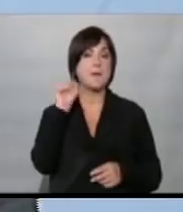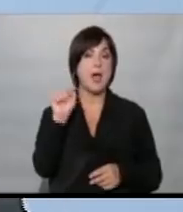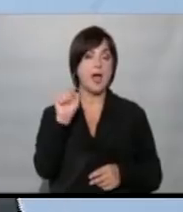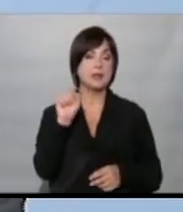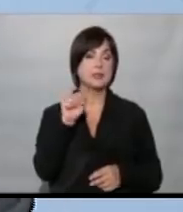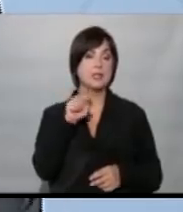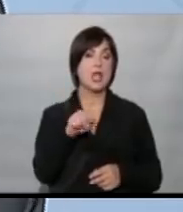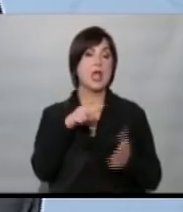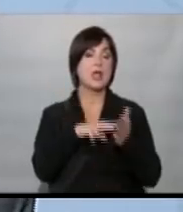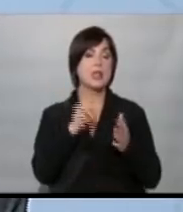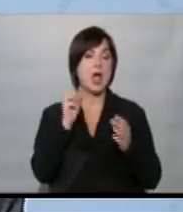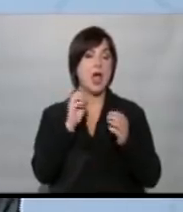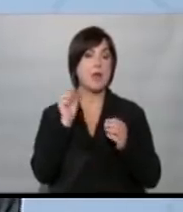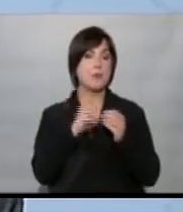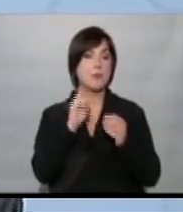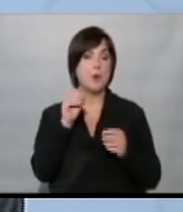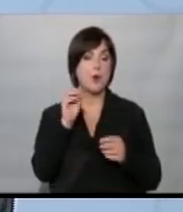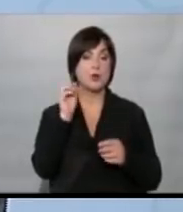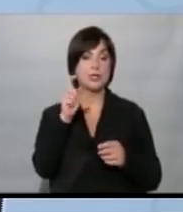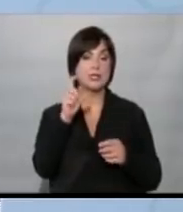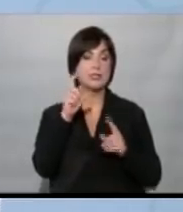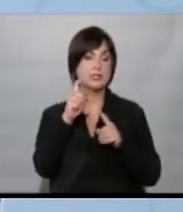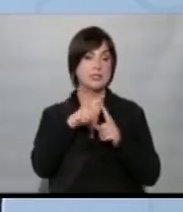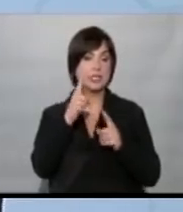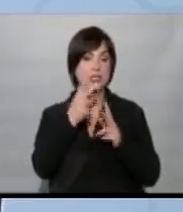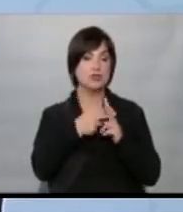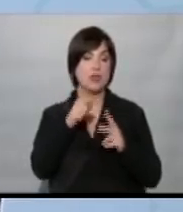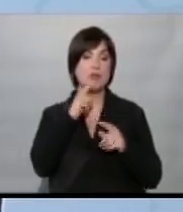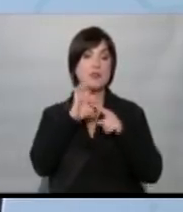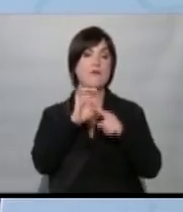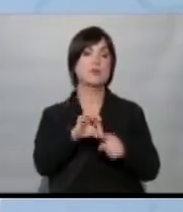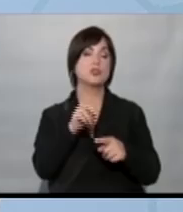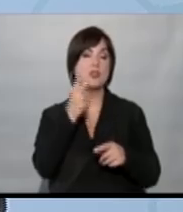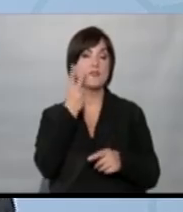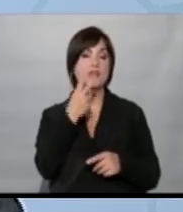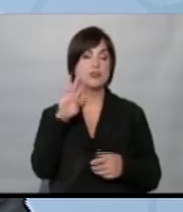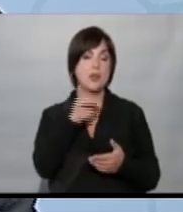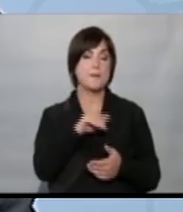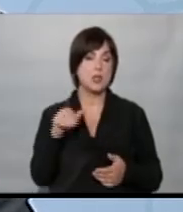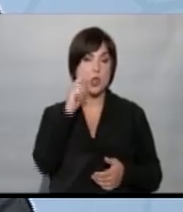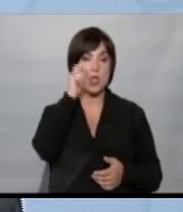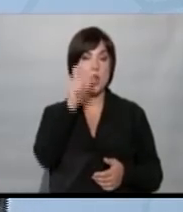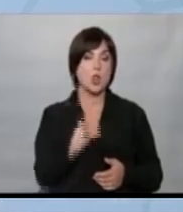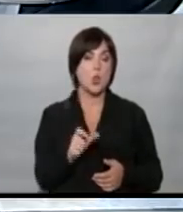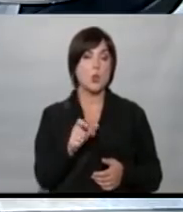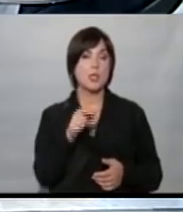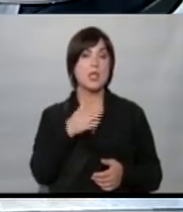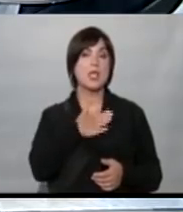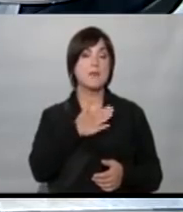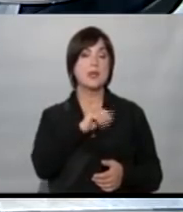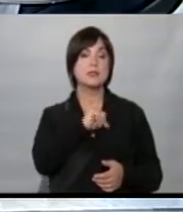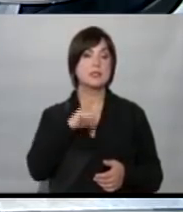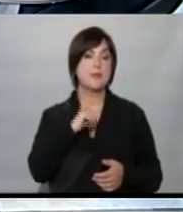и лабористичката партија во Австралија, кои се водечки партии на 24 милиони луѓе, лабористичката партија има